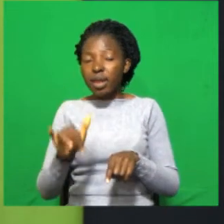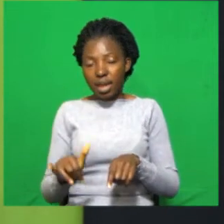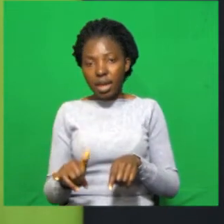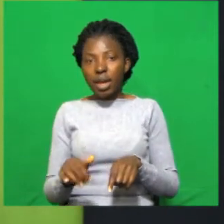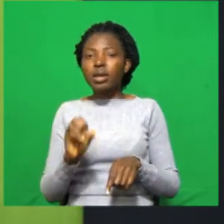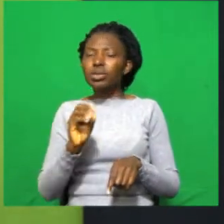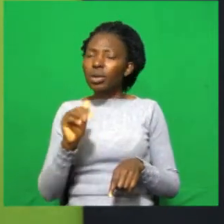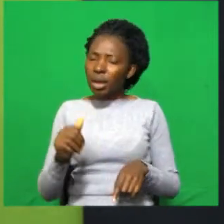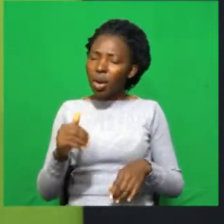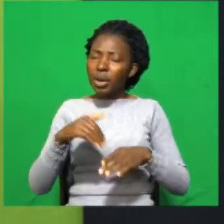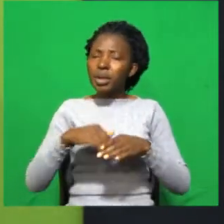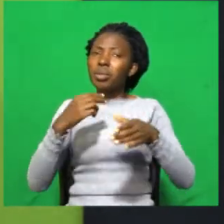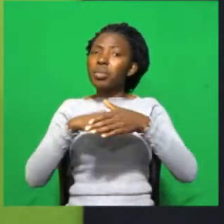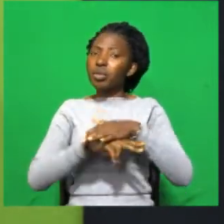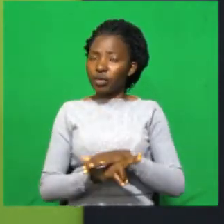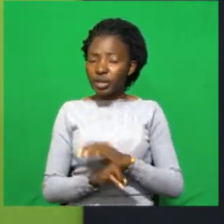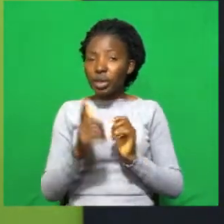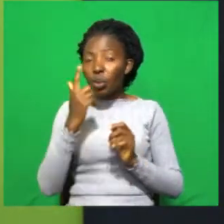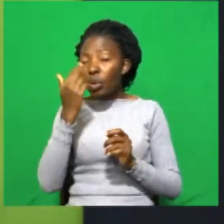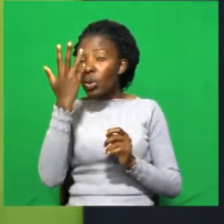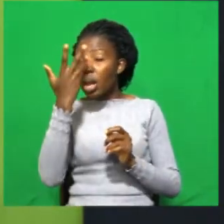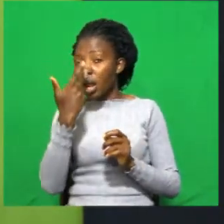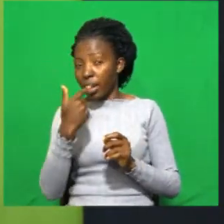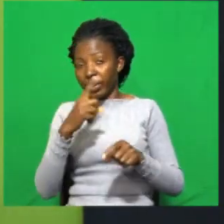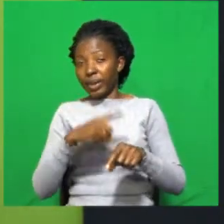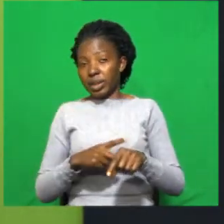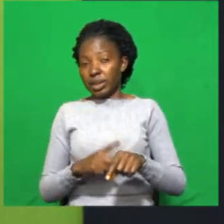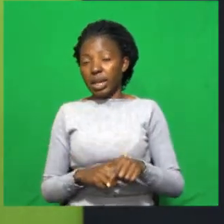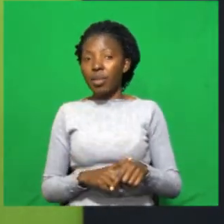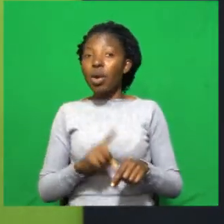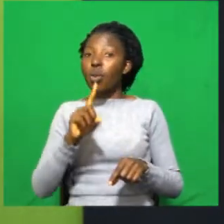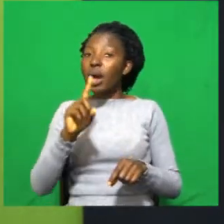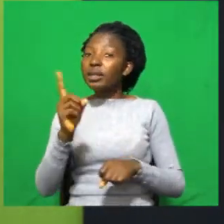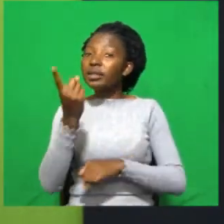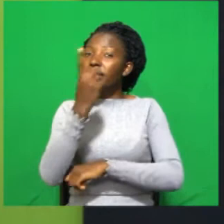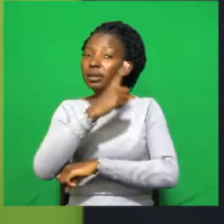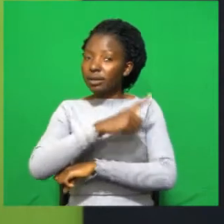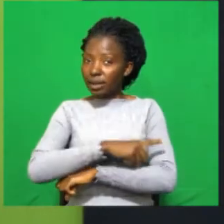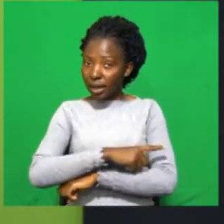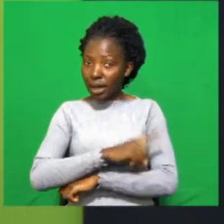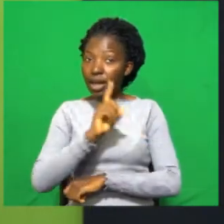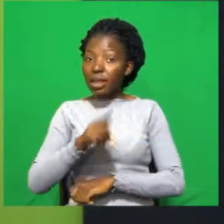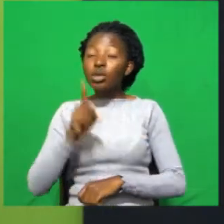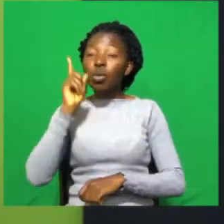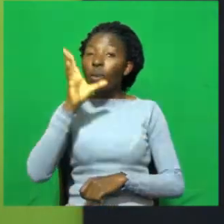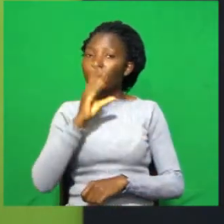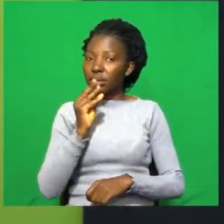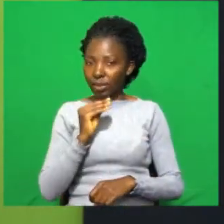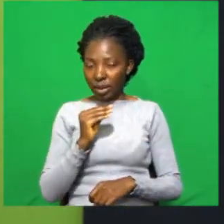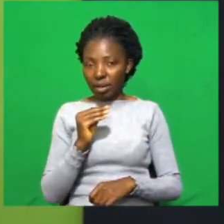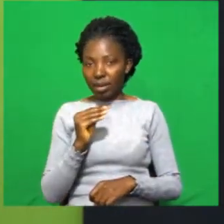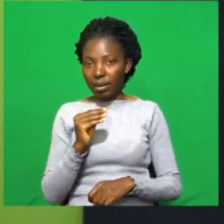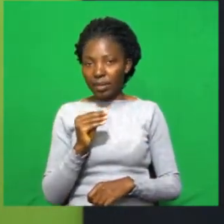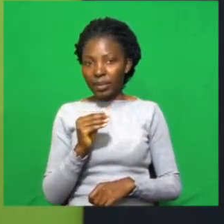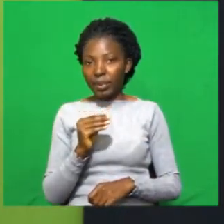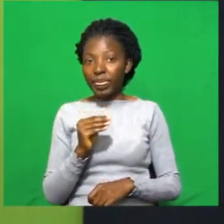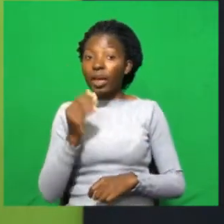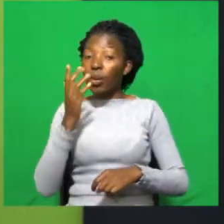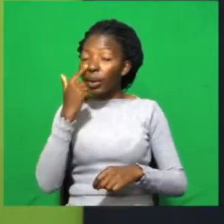kuti muchiprofita kana tichiverenga nguva zuva rimwe chete rinenge rataurwa mubhaibheri.